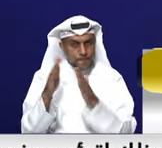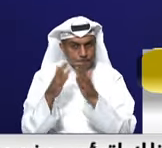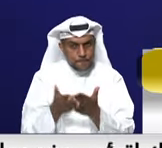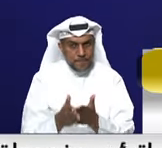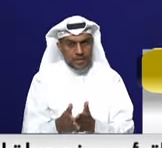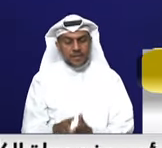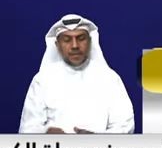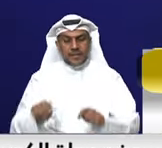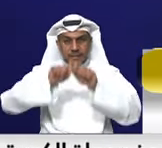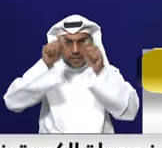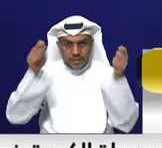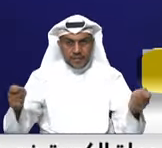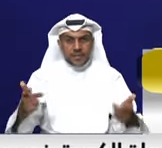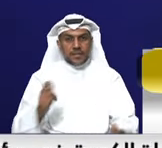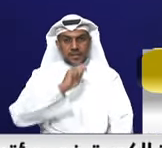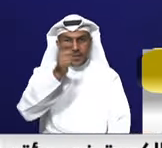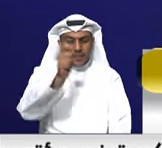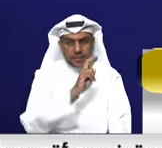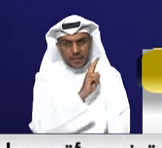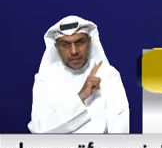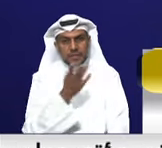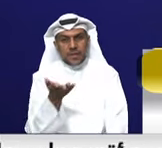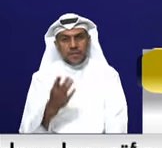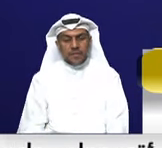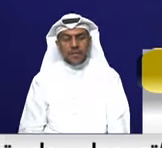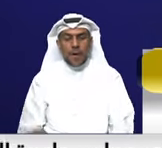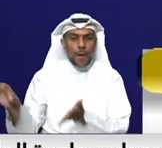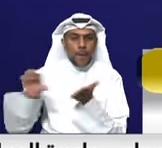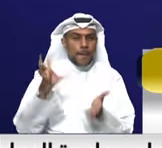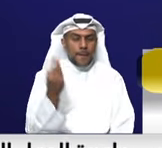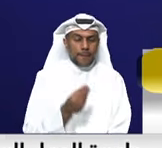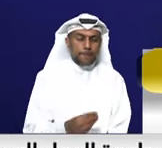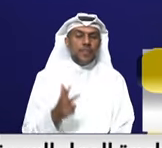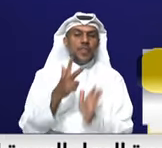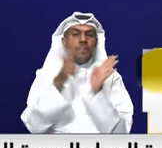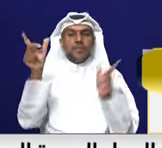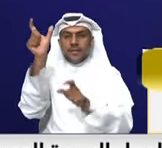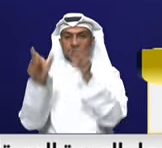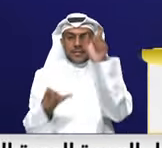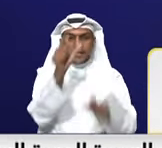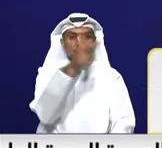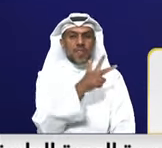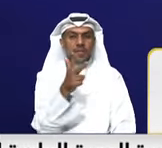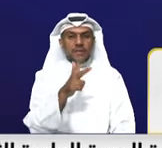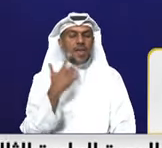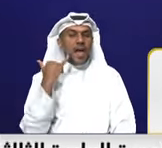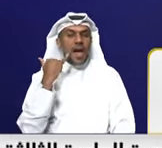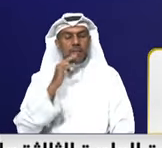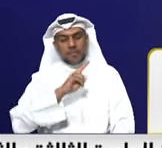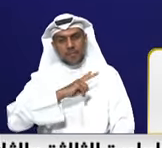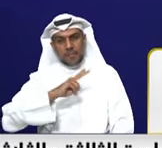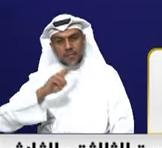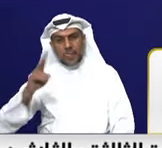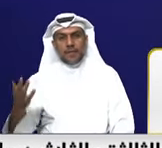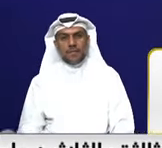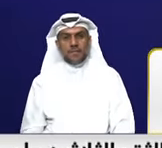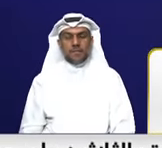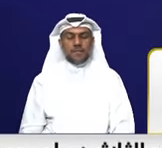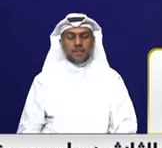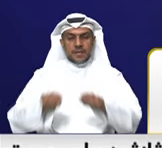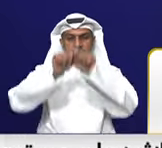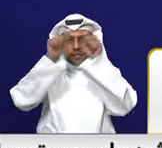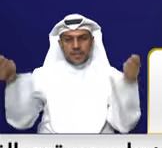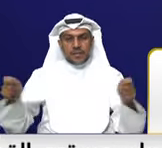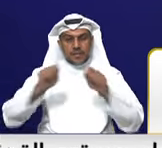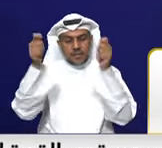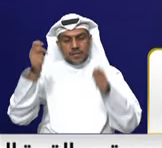الصحف، وصل وفد مكون من 18 صحفي من مختلف الصحف العربية، وتاني